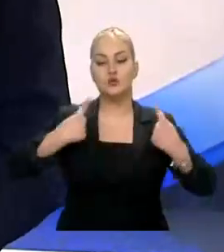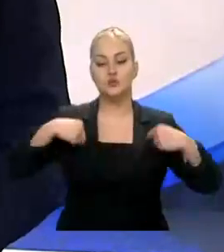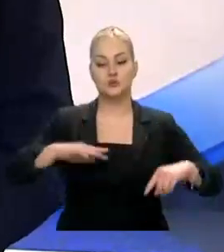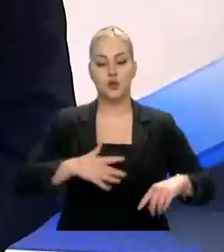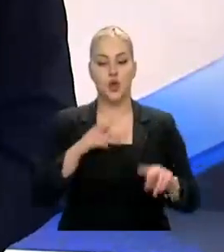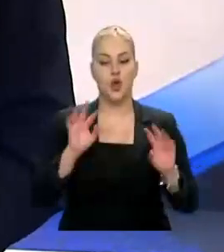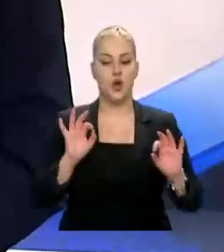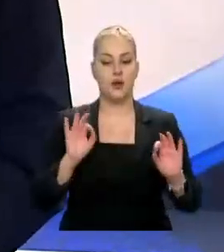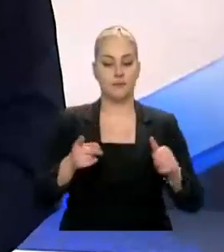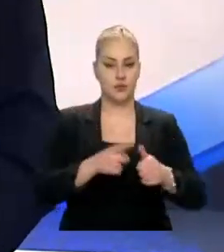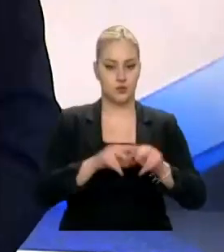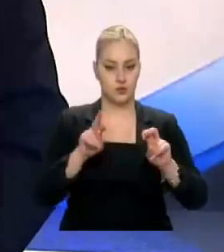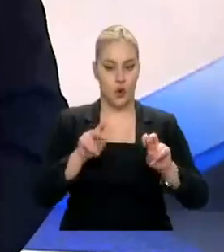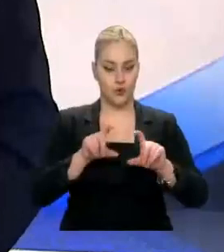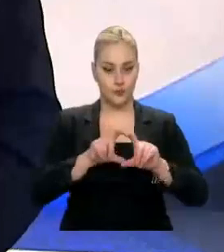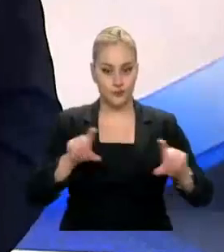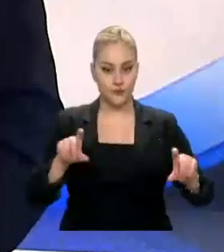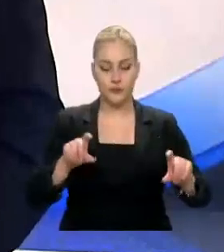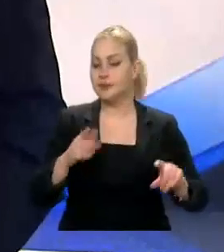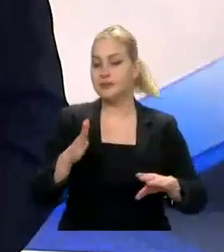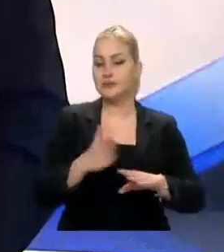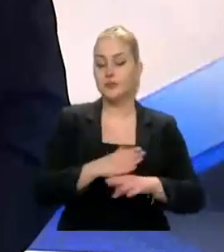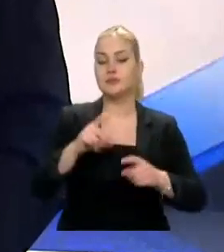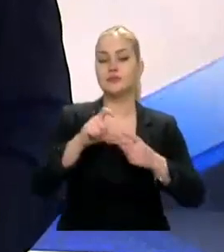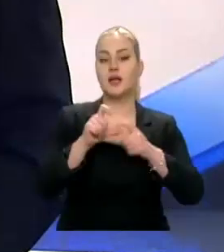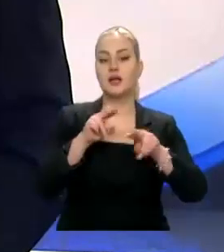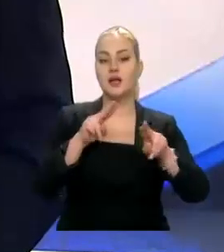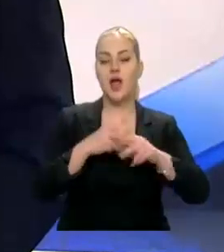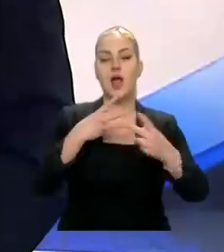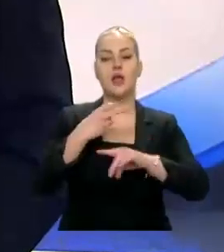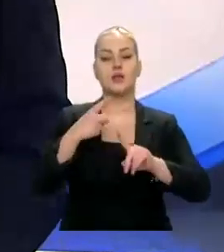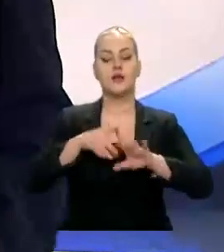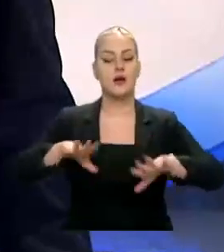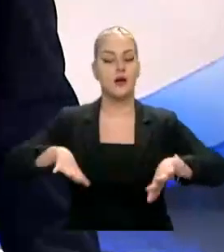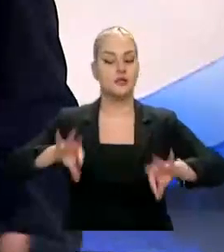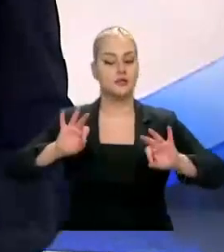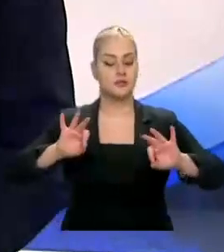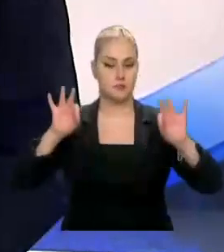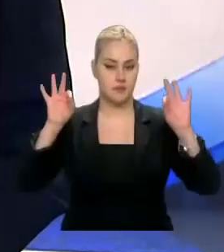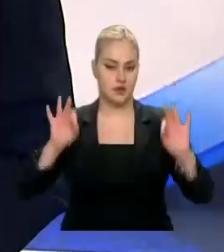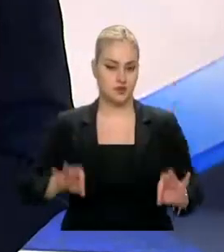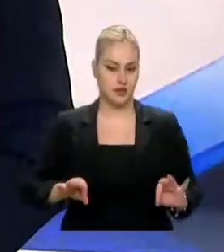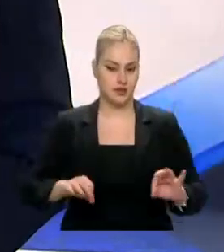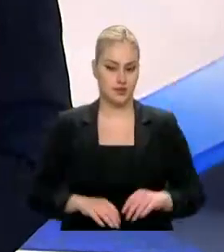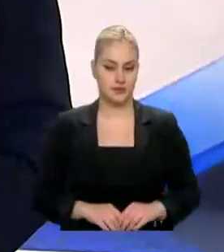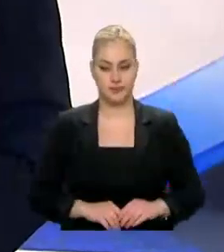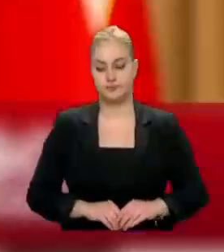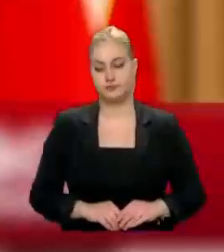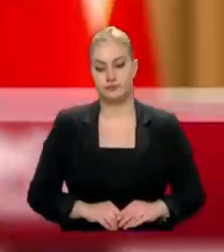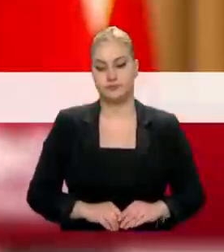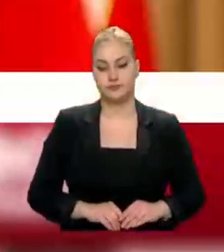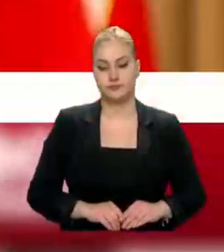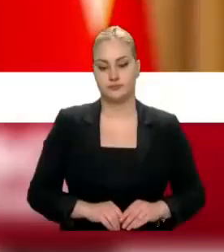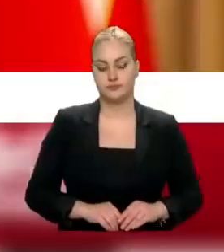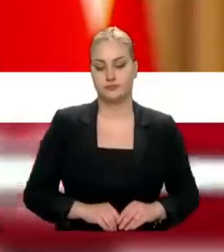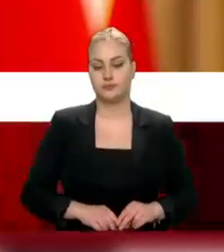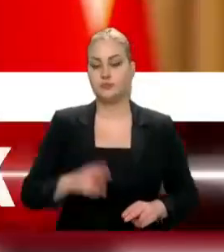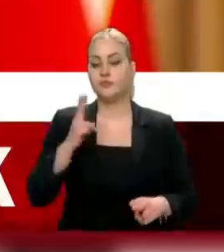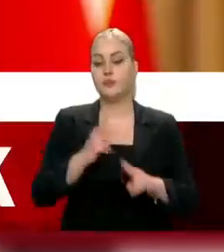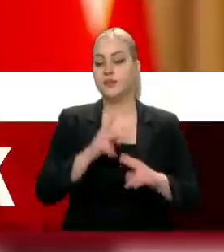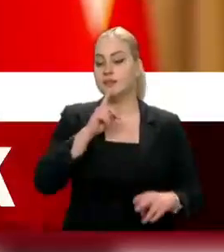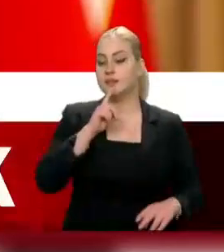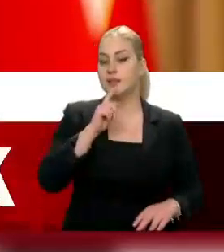öncelikli başlıkları arasında İşte bu nedenle SGK'da EYT hazırlığı şimdiden başladı bir an önce